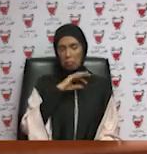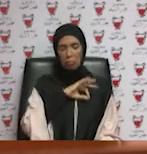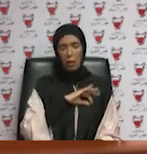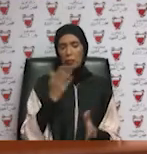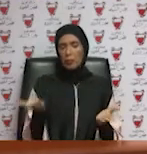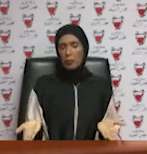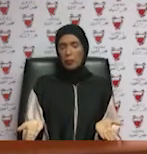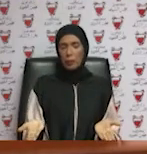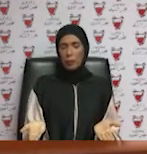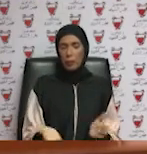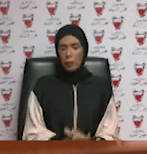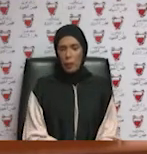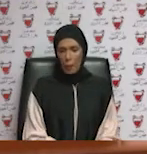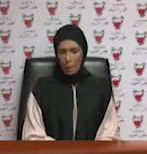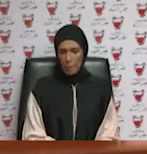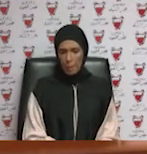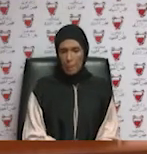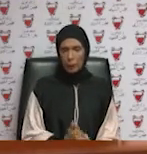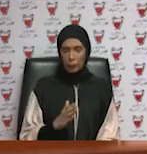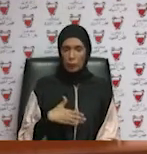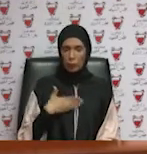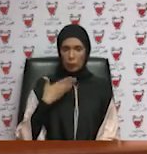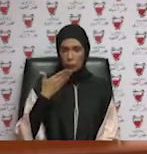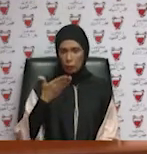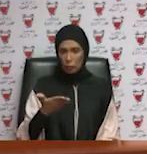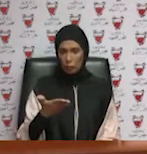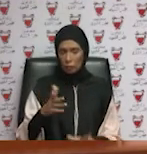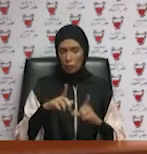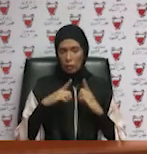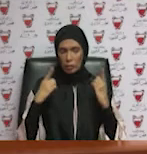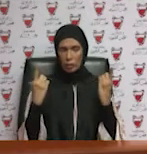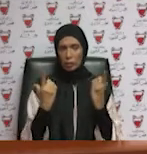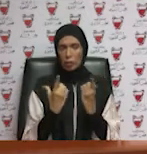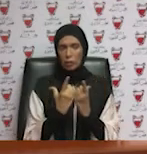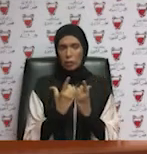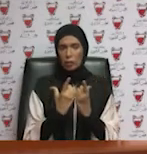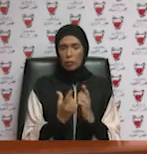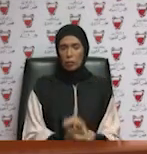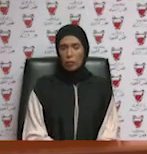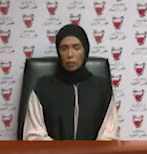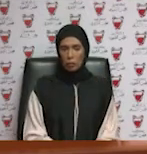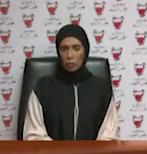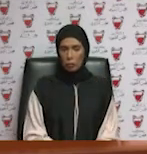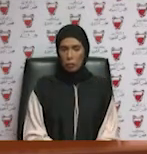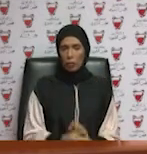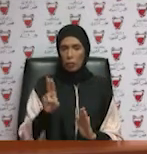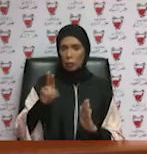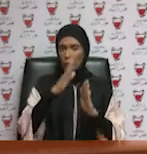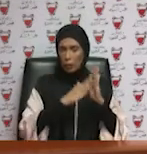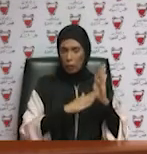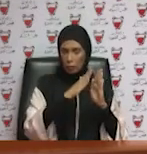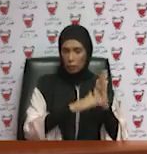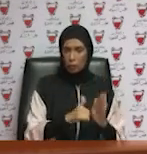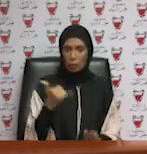أي أهمية. فاللي أتمناه من اللجنة الموقرة في مثل هذه التقارير